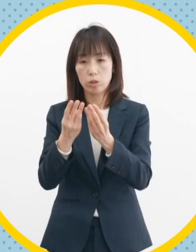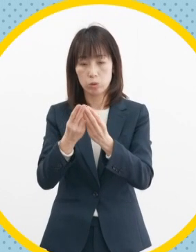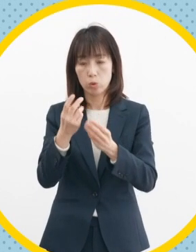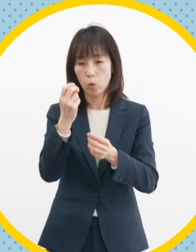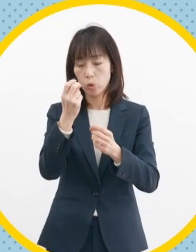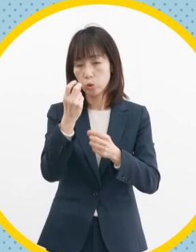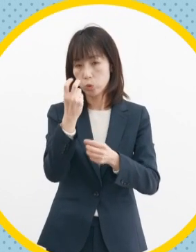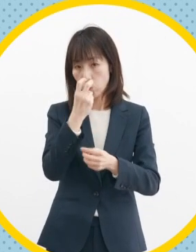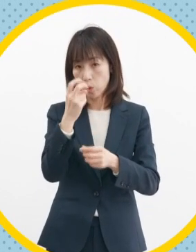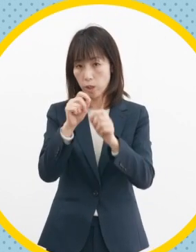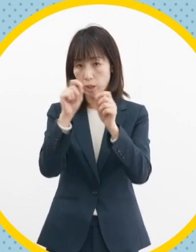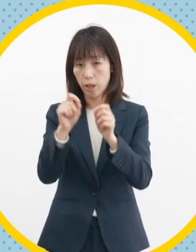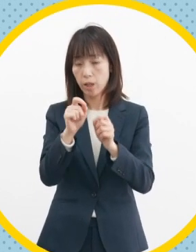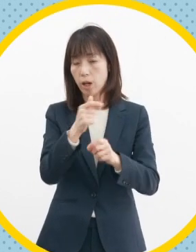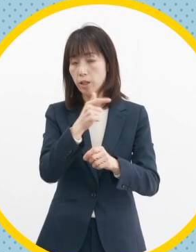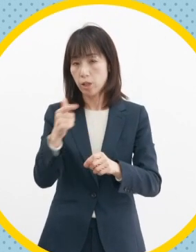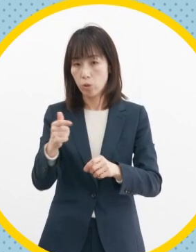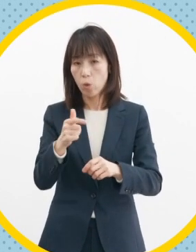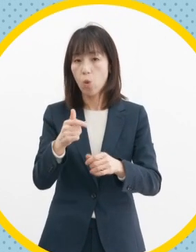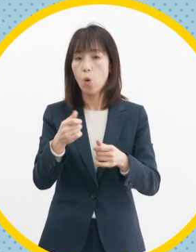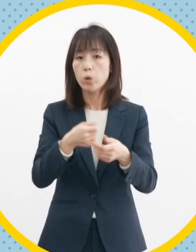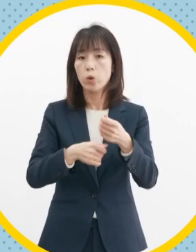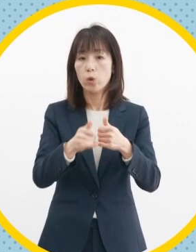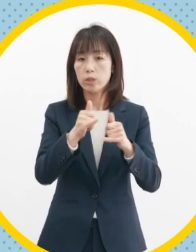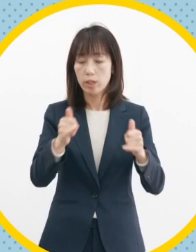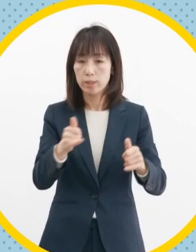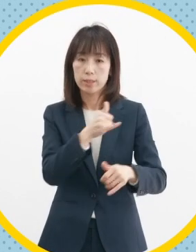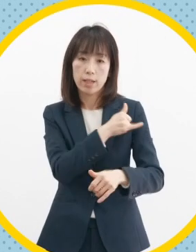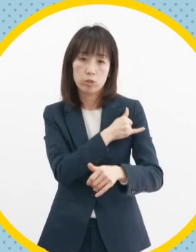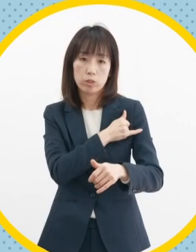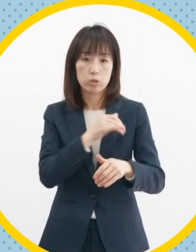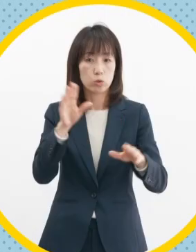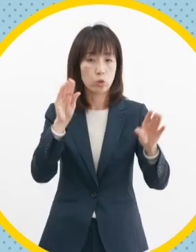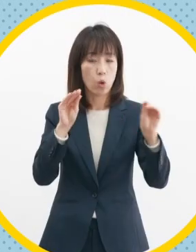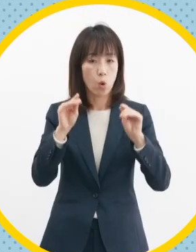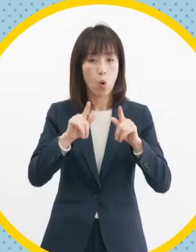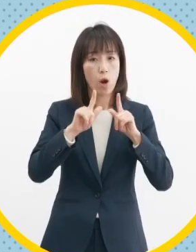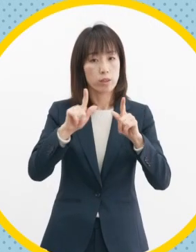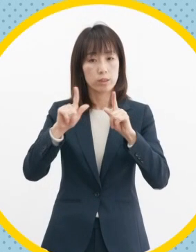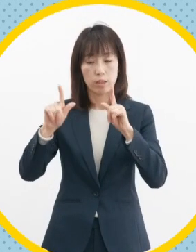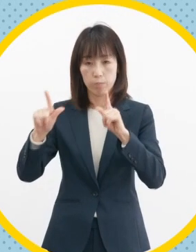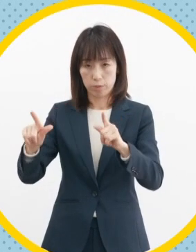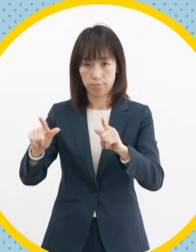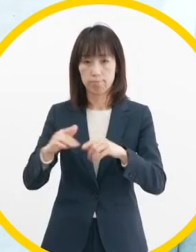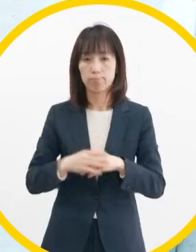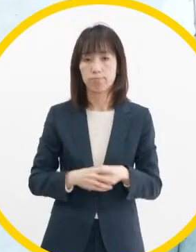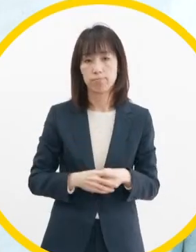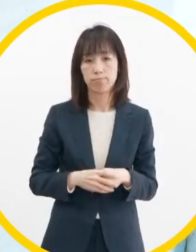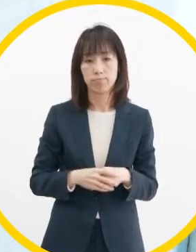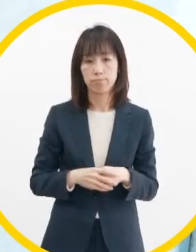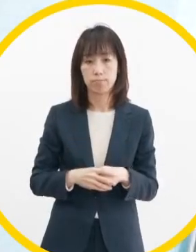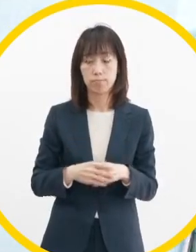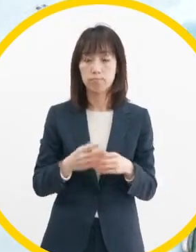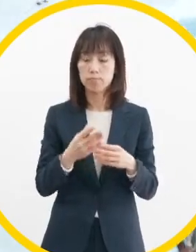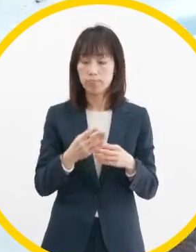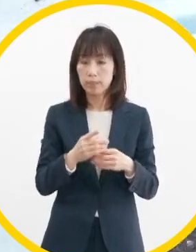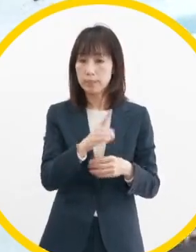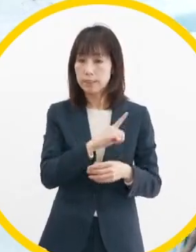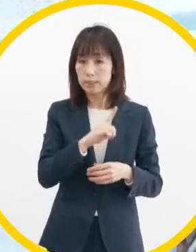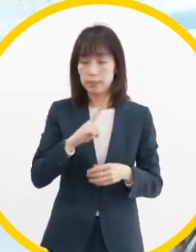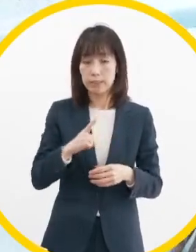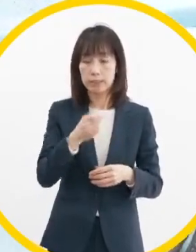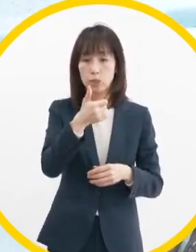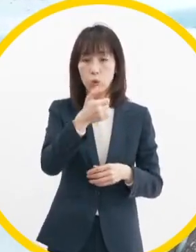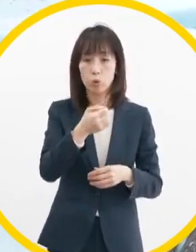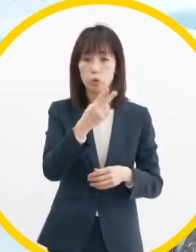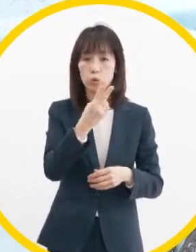調査結果など、漁業者さんに役立つ情報をたくさん発信しています。多い時1